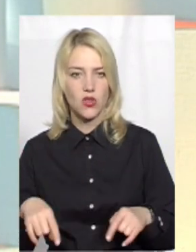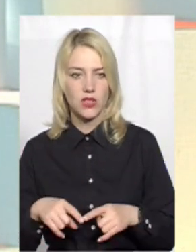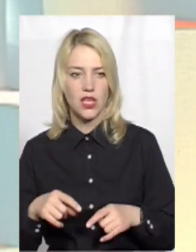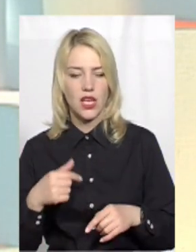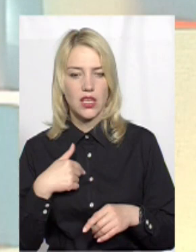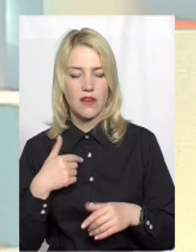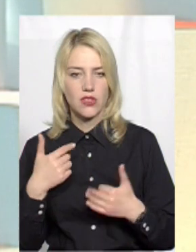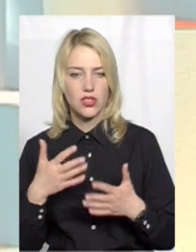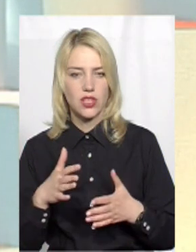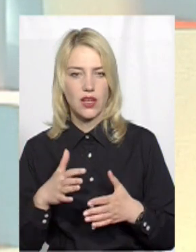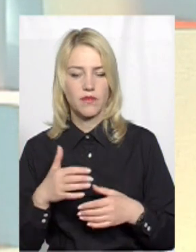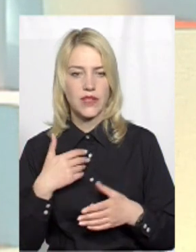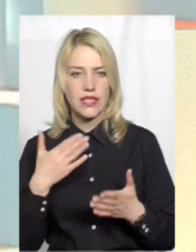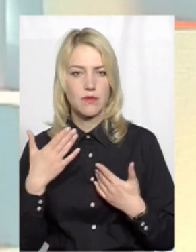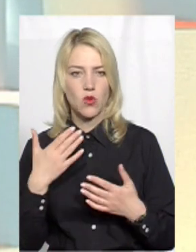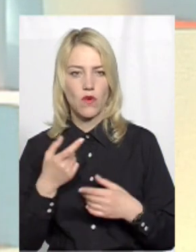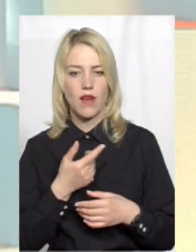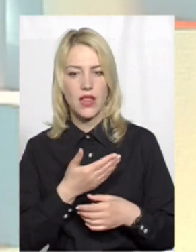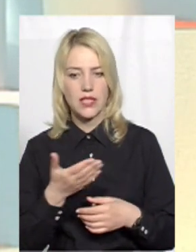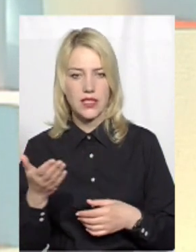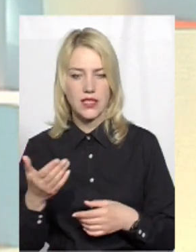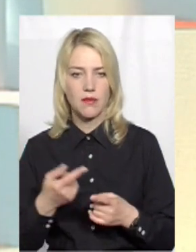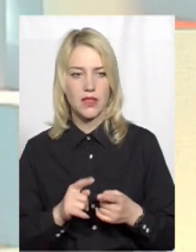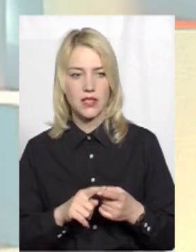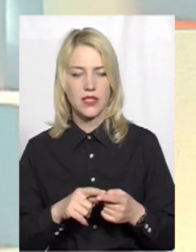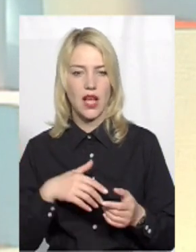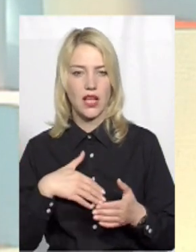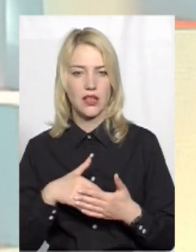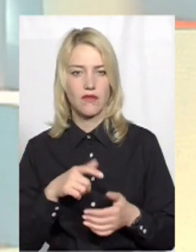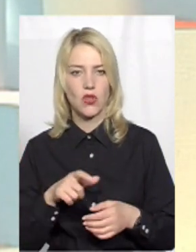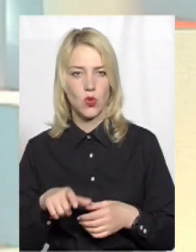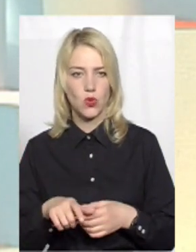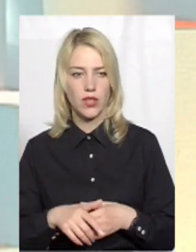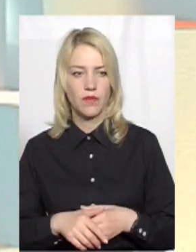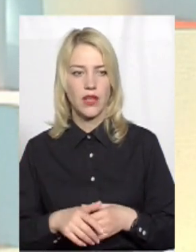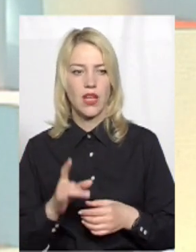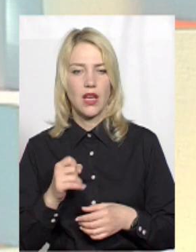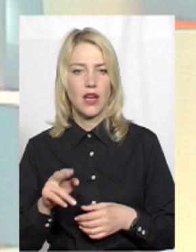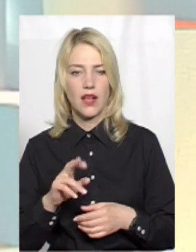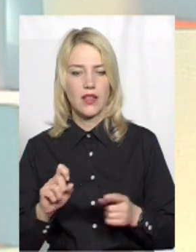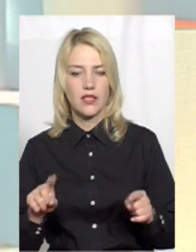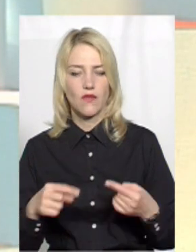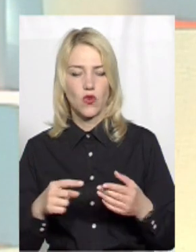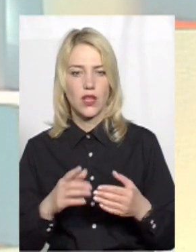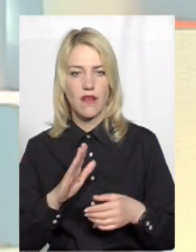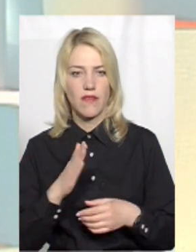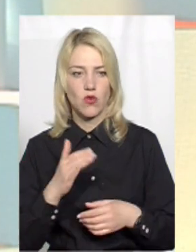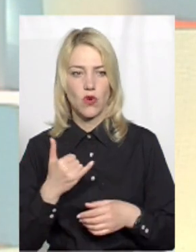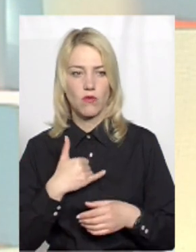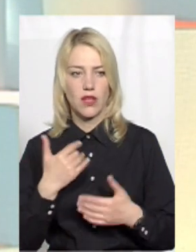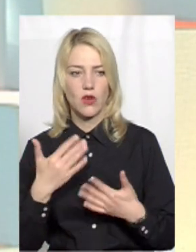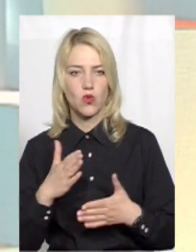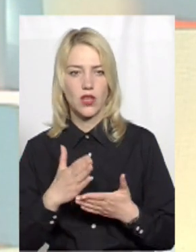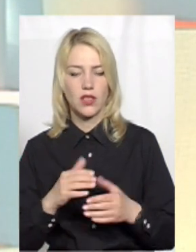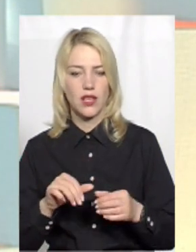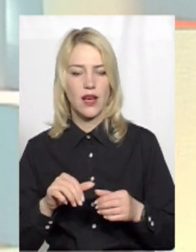я, власне, вже трошечки з ними поспілкувалася. Це неймовірно активні люди, тобто рада створена з вівторка, а у мене вже